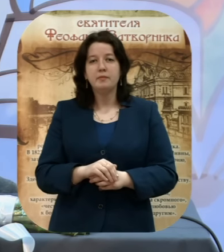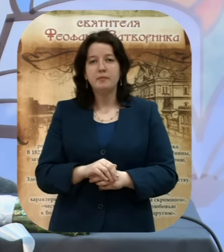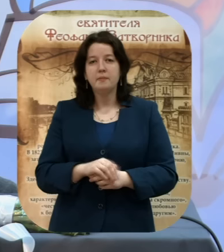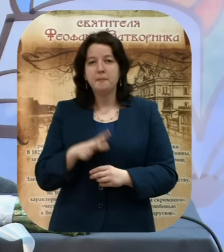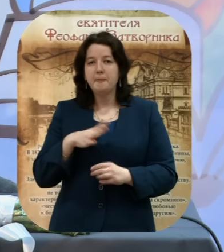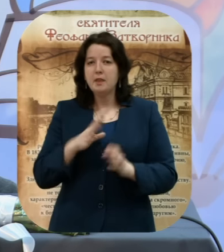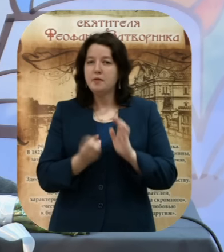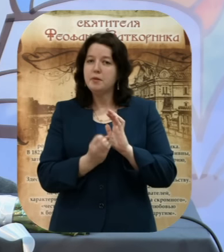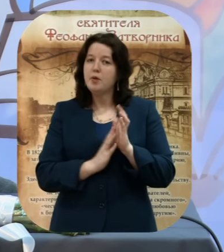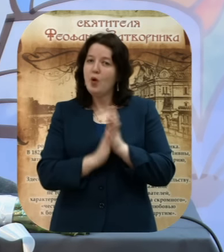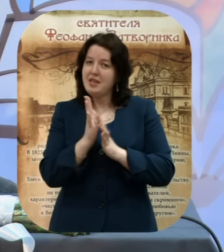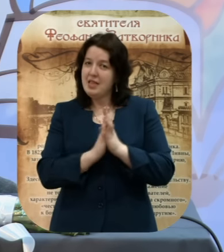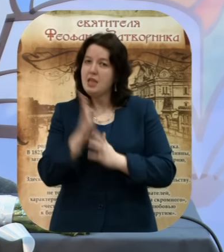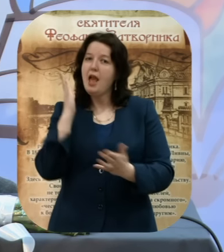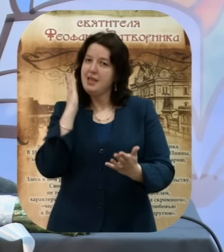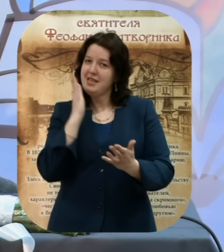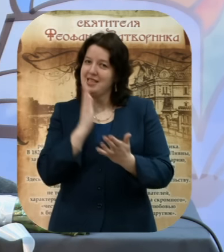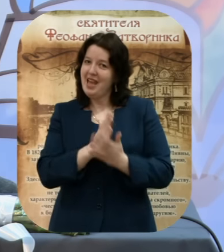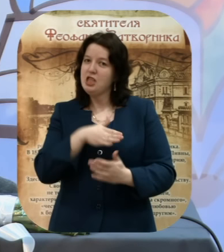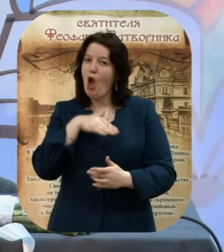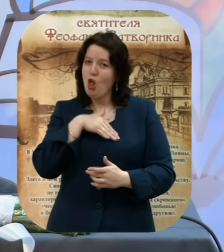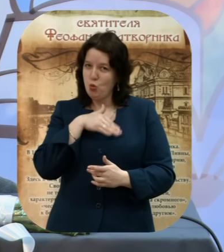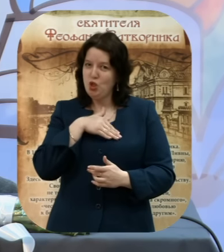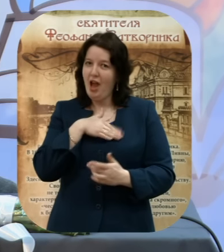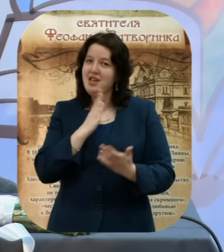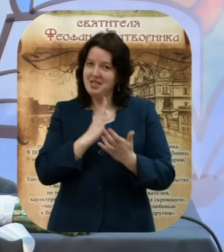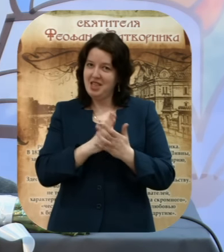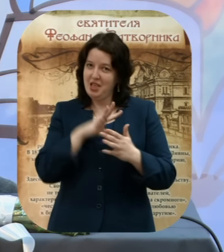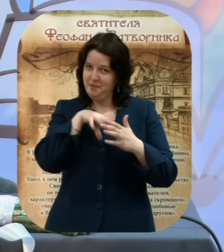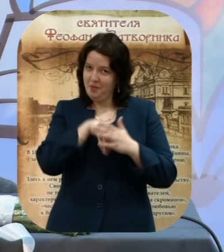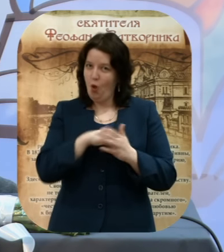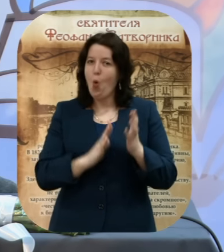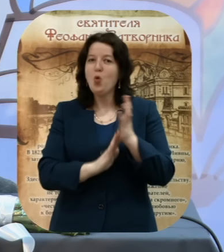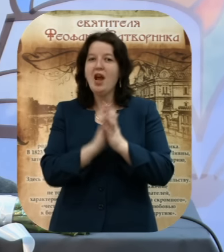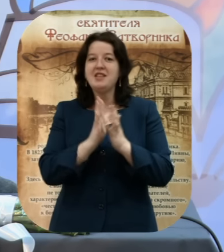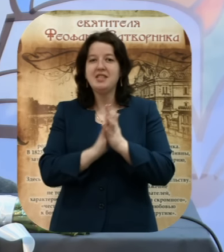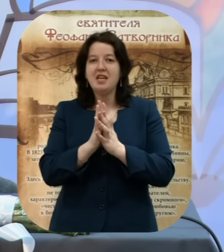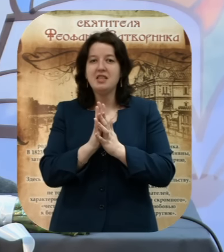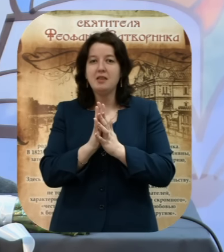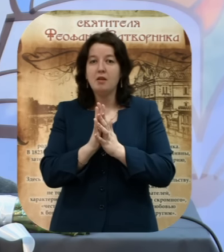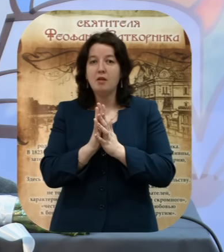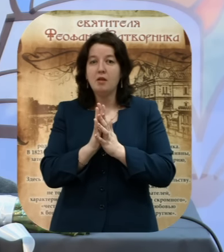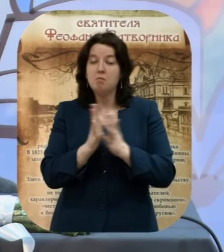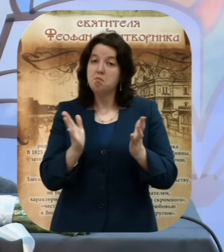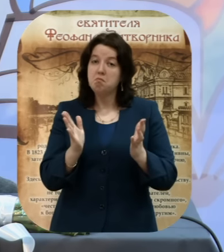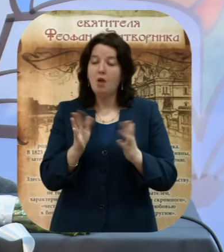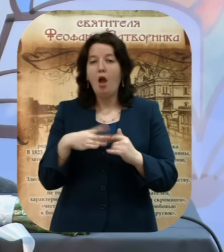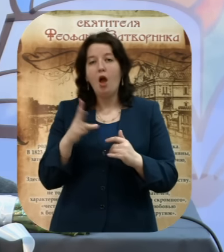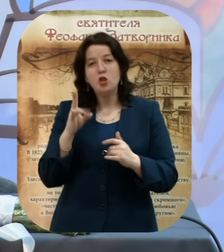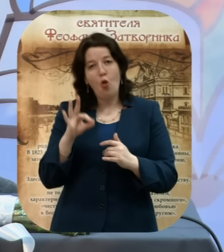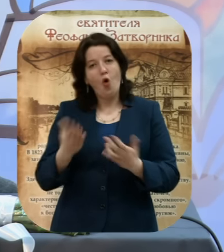у растений есть душа. Но вот жизненная сила, вот это и есть. У